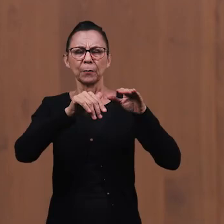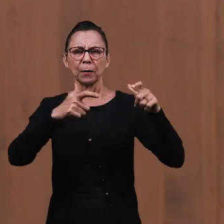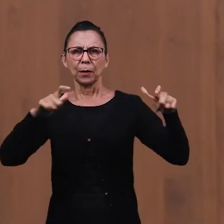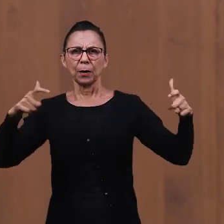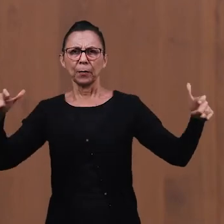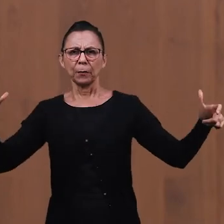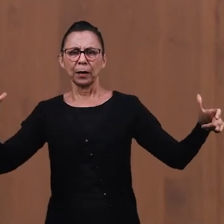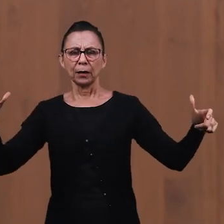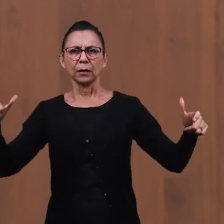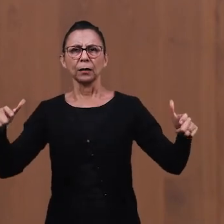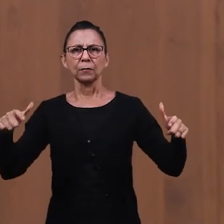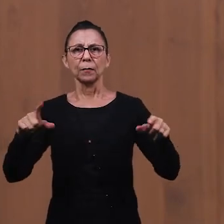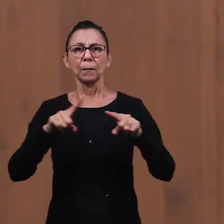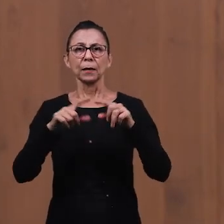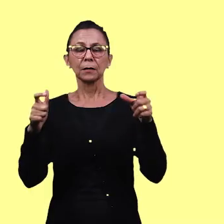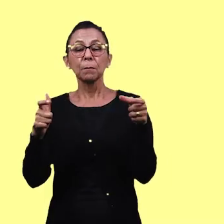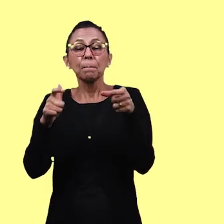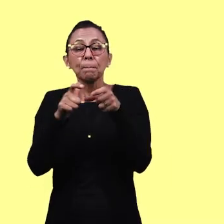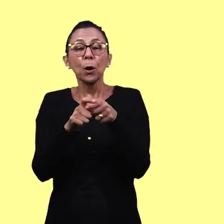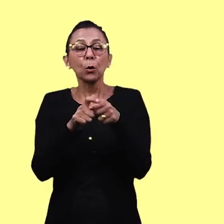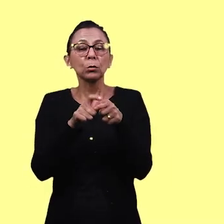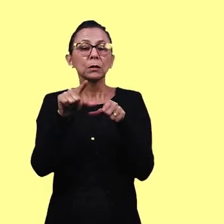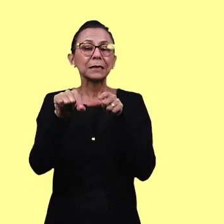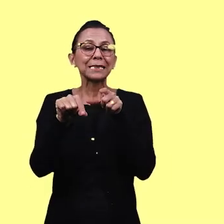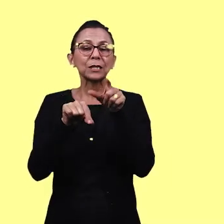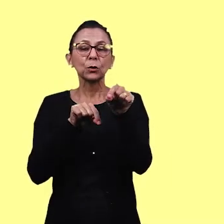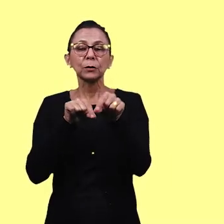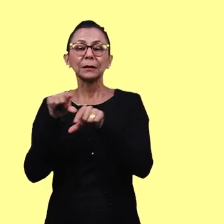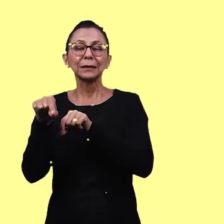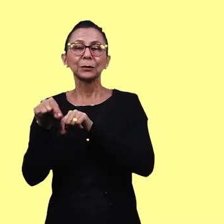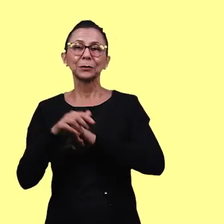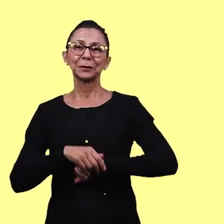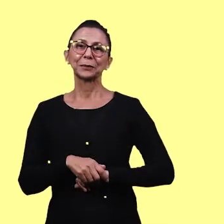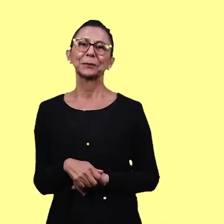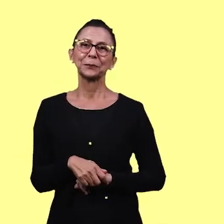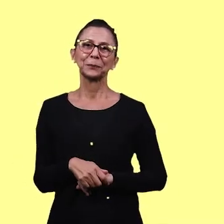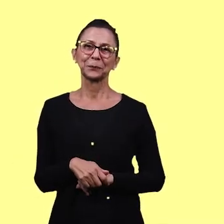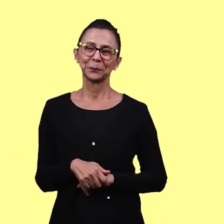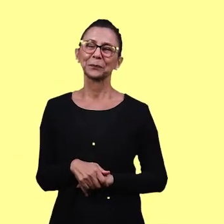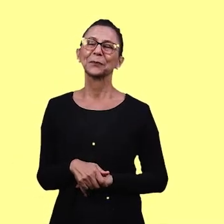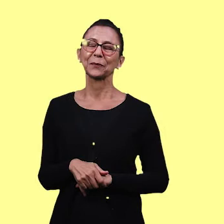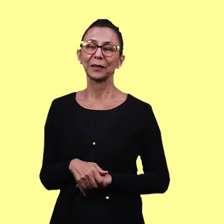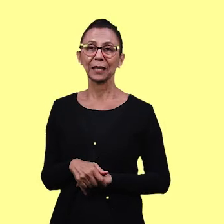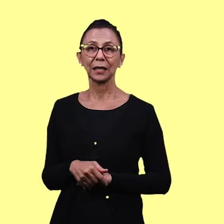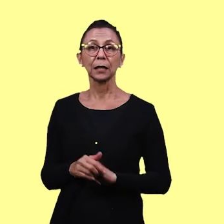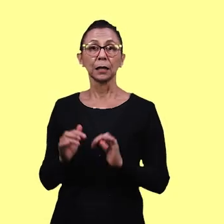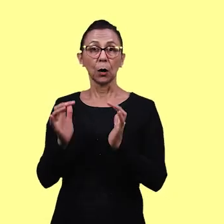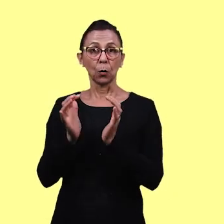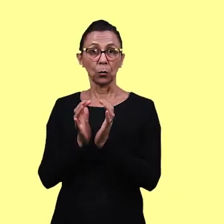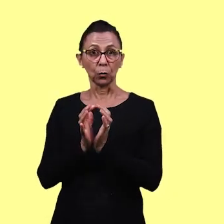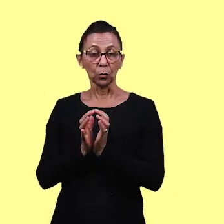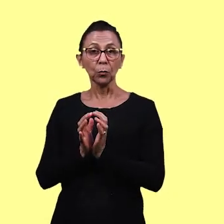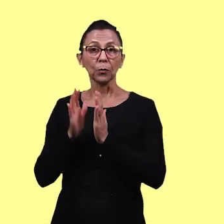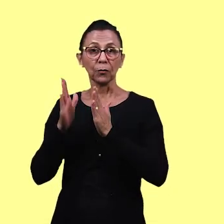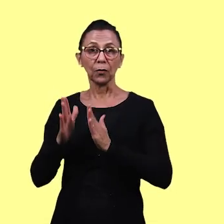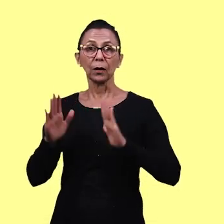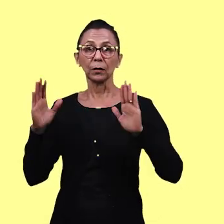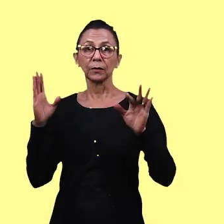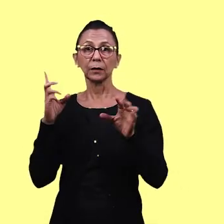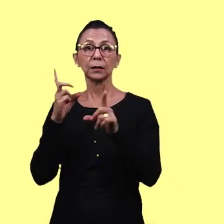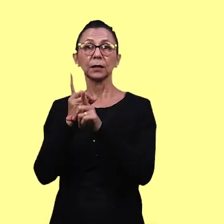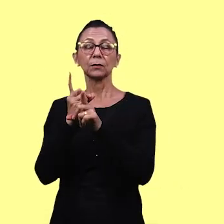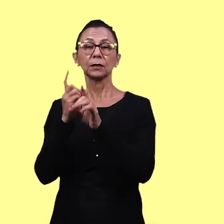Les noces, c'est le moment où l'Église va se retrouver avec Jésus, le fiancé à l'éternité. Et qui sont les